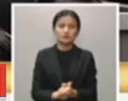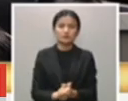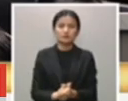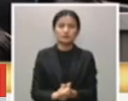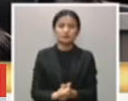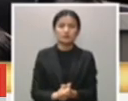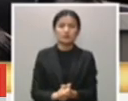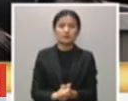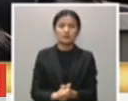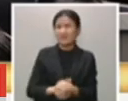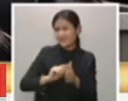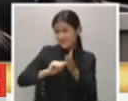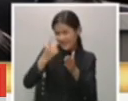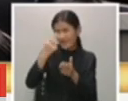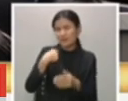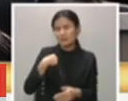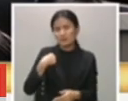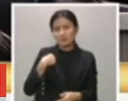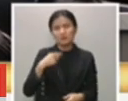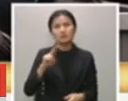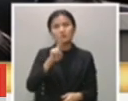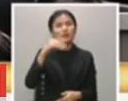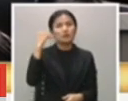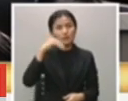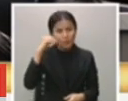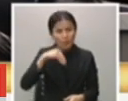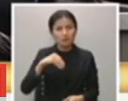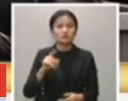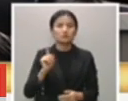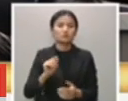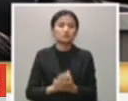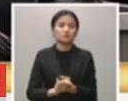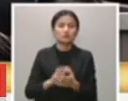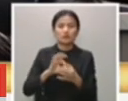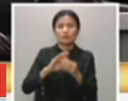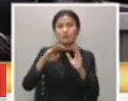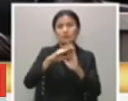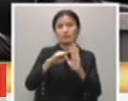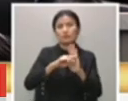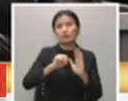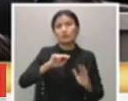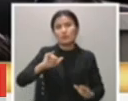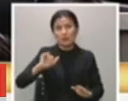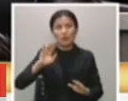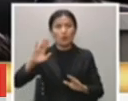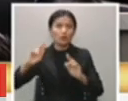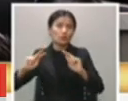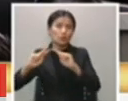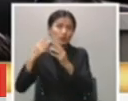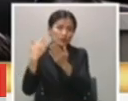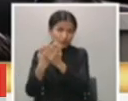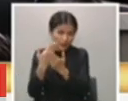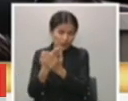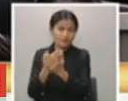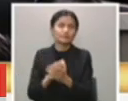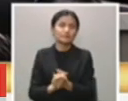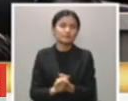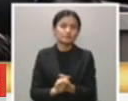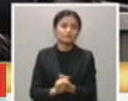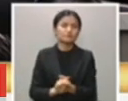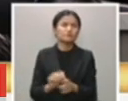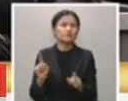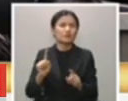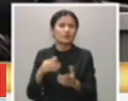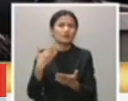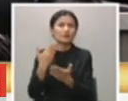ยตลอดครับกลไกนี้คือกลไกของนโยบายการคลังนโยบายการคลังก็คือการใช้งบประมา